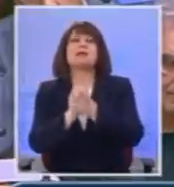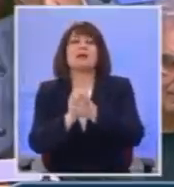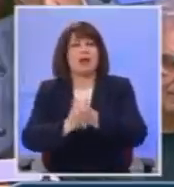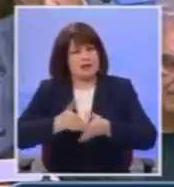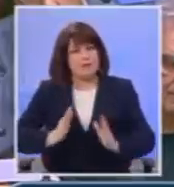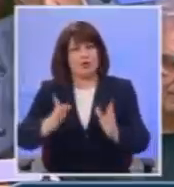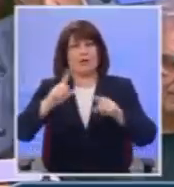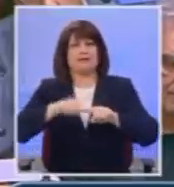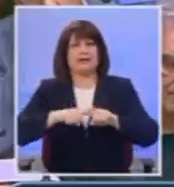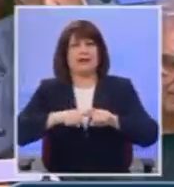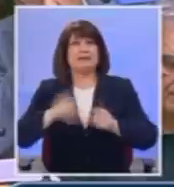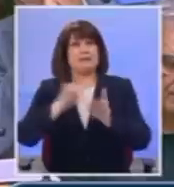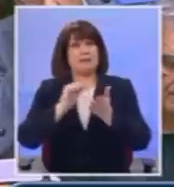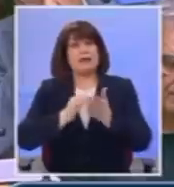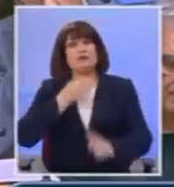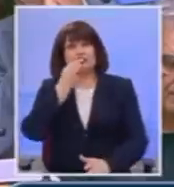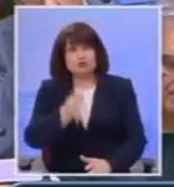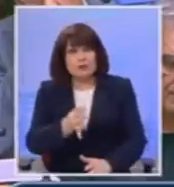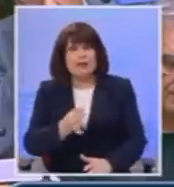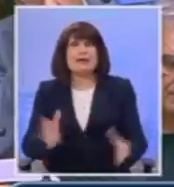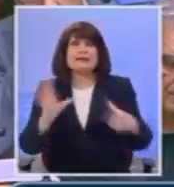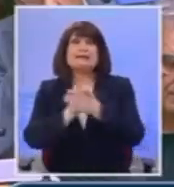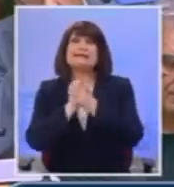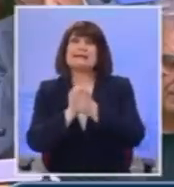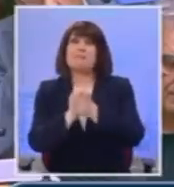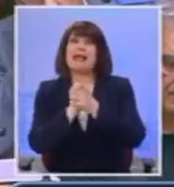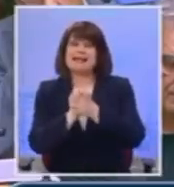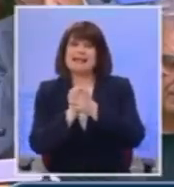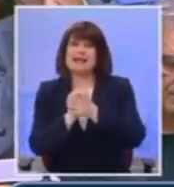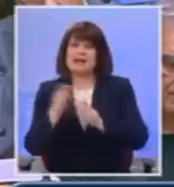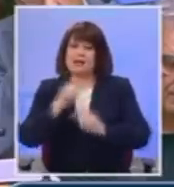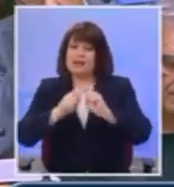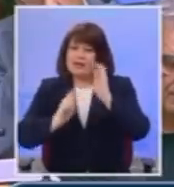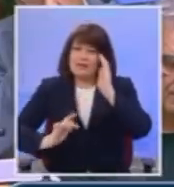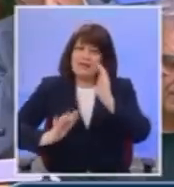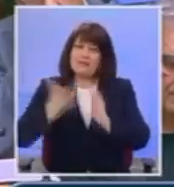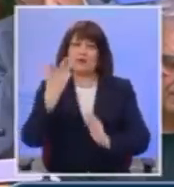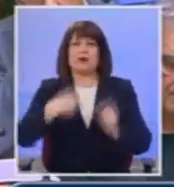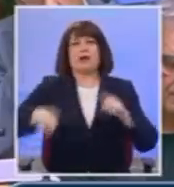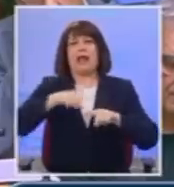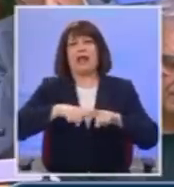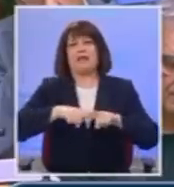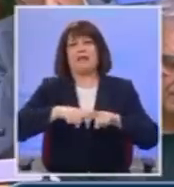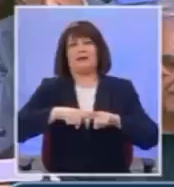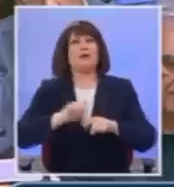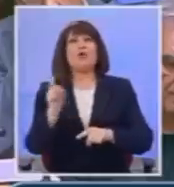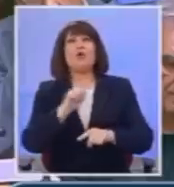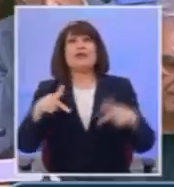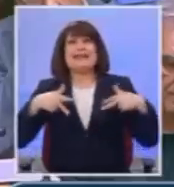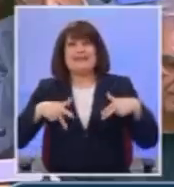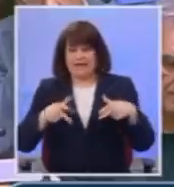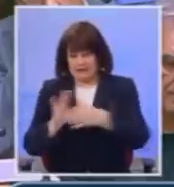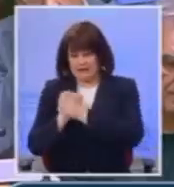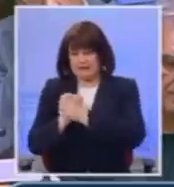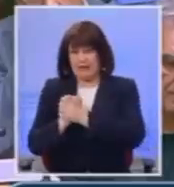χώρα μπροστά. Σας το ξανά είπα. Μια συμμαχία της δημιουργικής προοδευτικής Ελλάδας. Όχι μια κυβερνητική